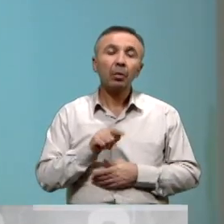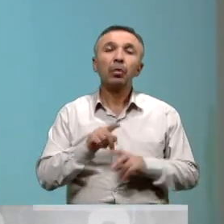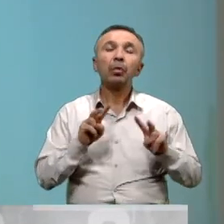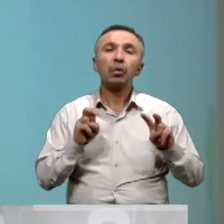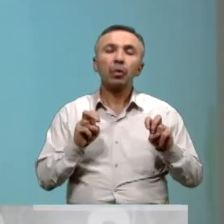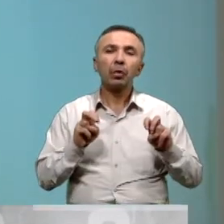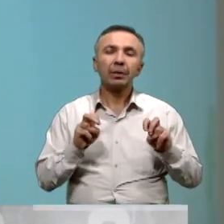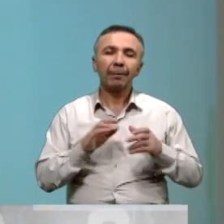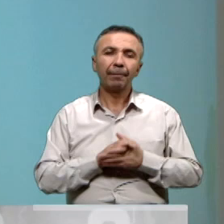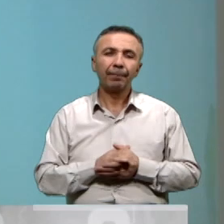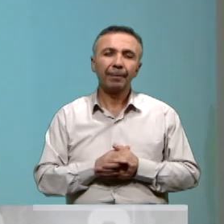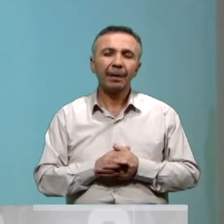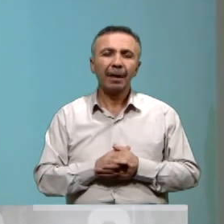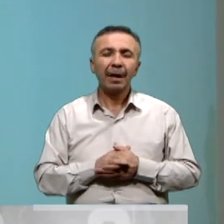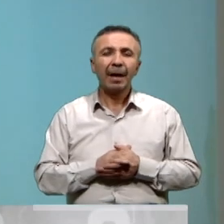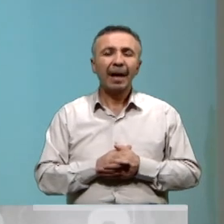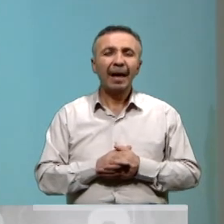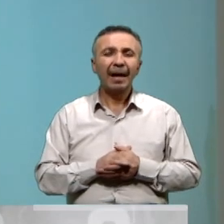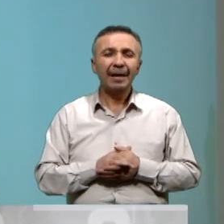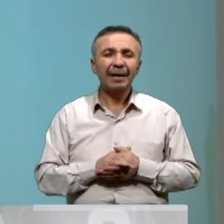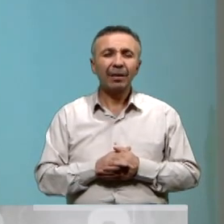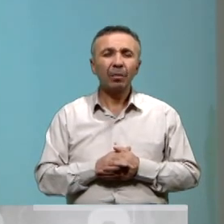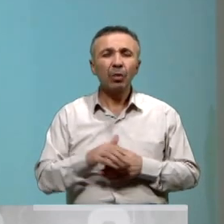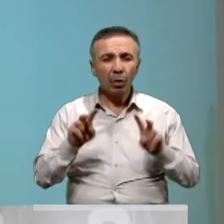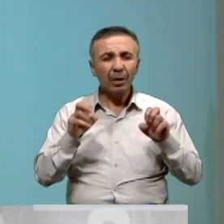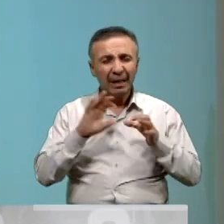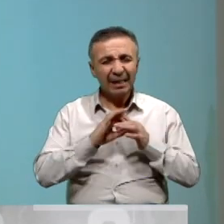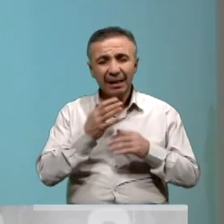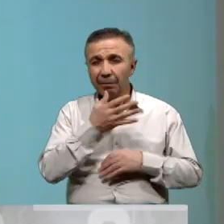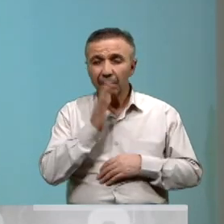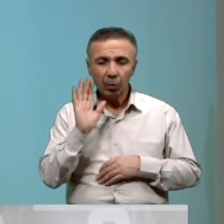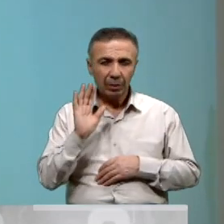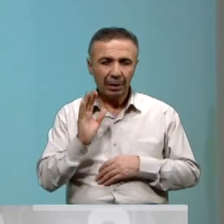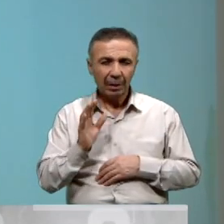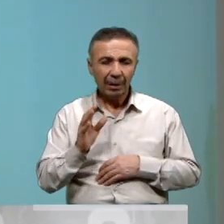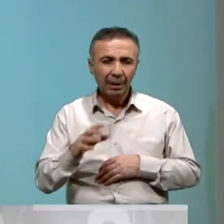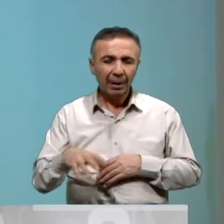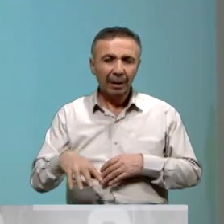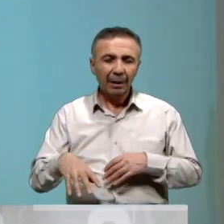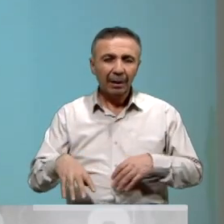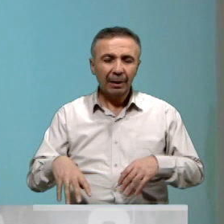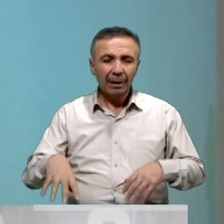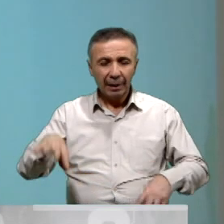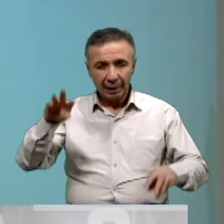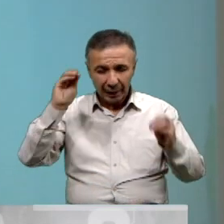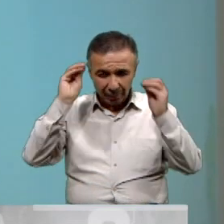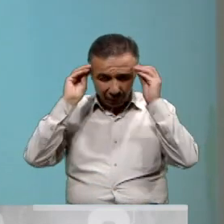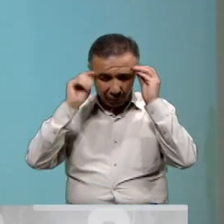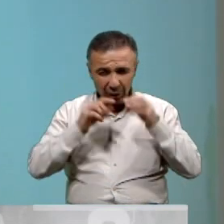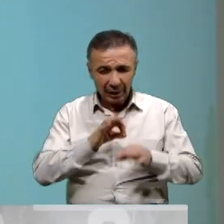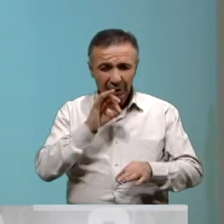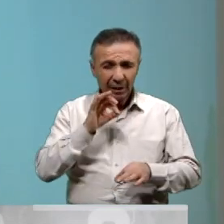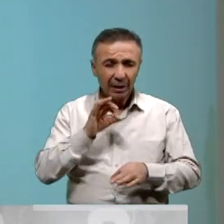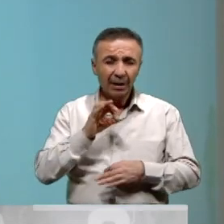yeterli bir bilgiye sahip olmadan ilmi açıdan bir kimsenin küfre girip girmeyeceğini